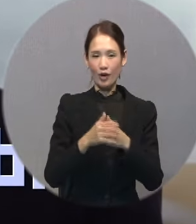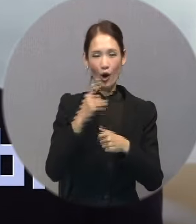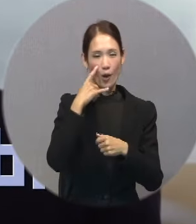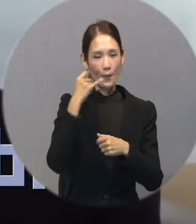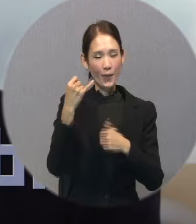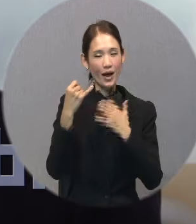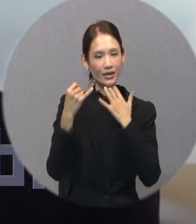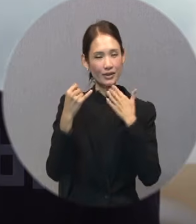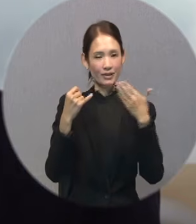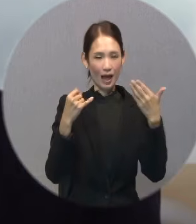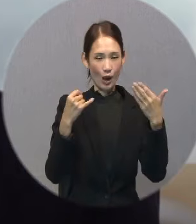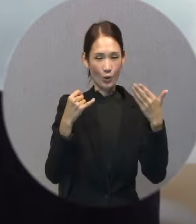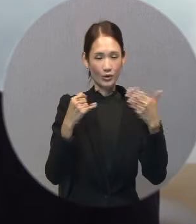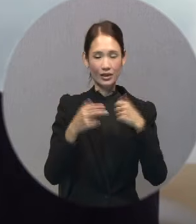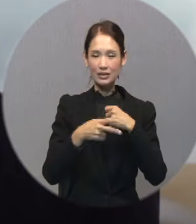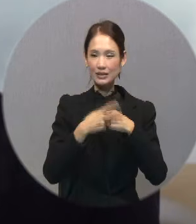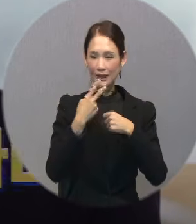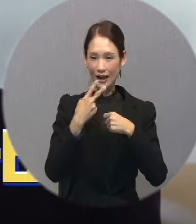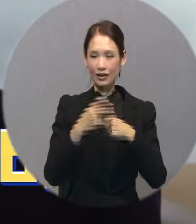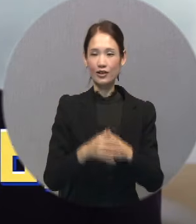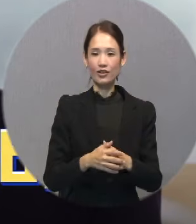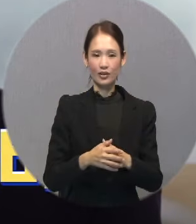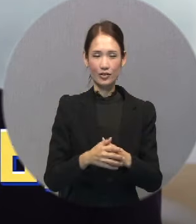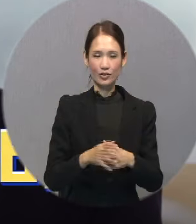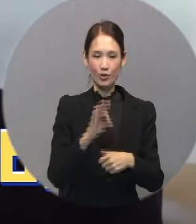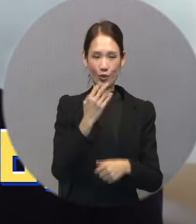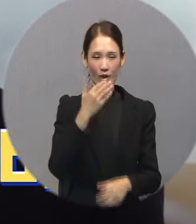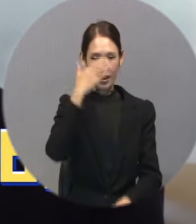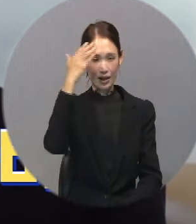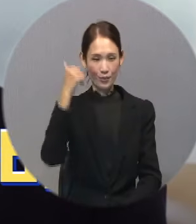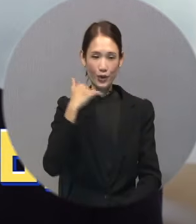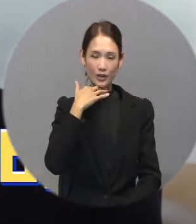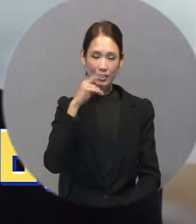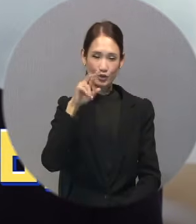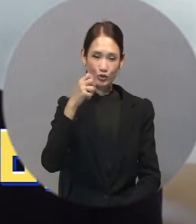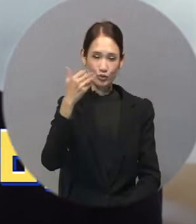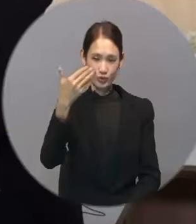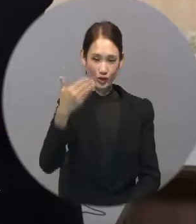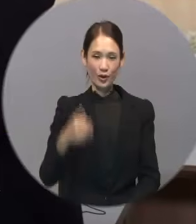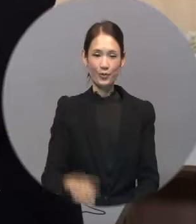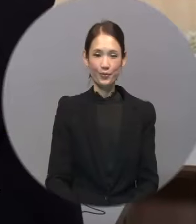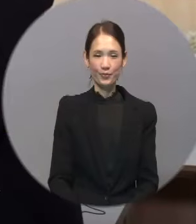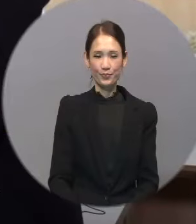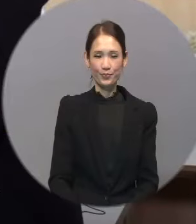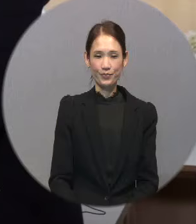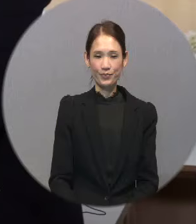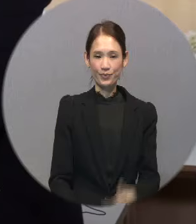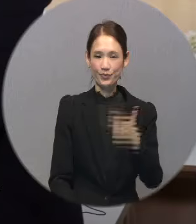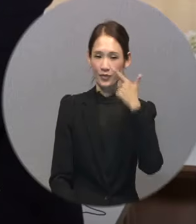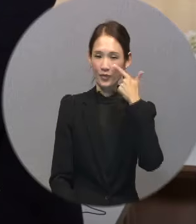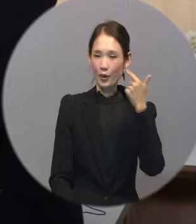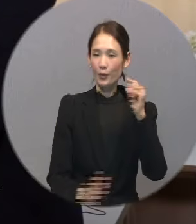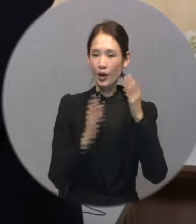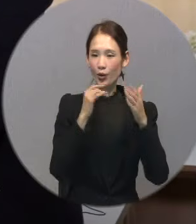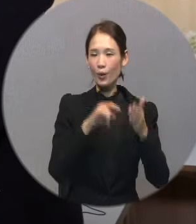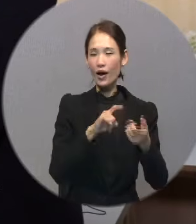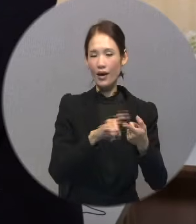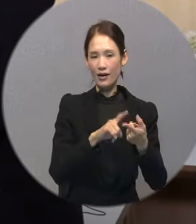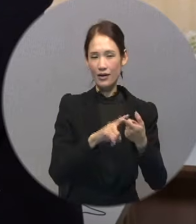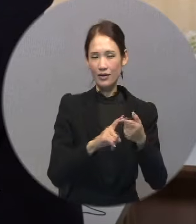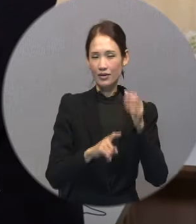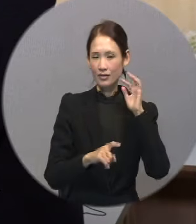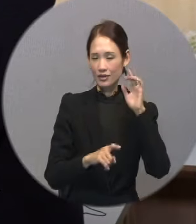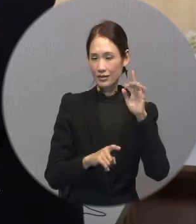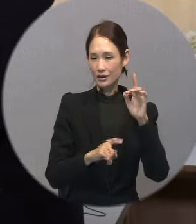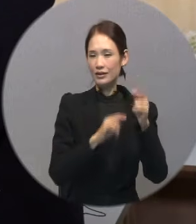나이가 9살, 초등학교 2학년이었고 외할아버지 나이는 29살이었어요. 아빠는 고향에 대한 얘기, 사리원에